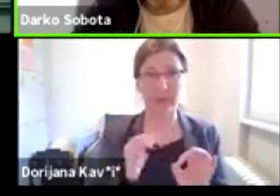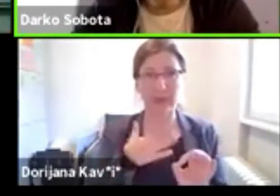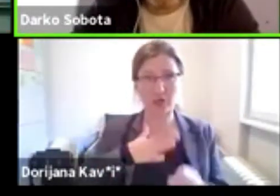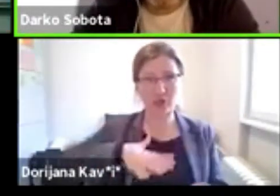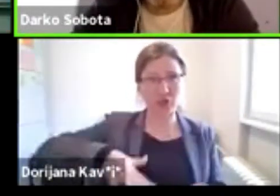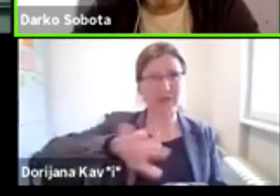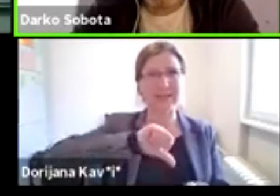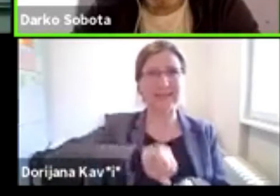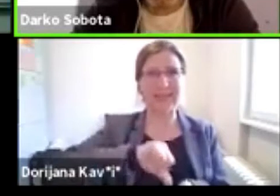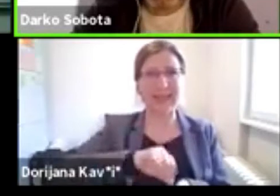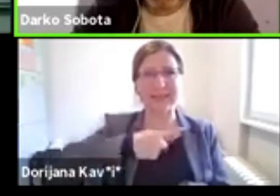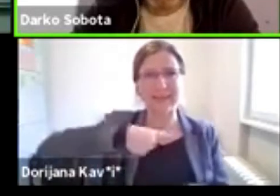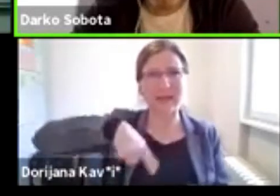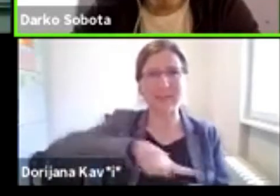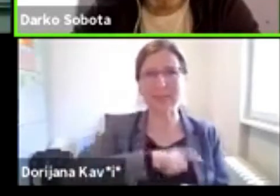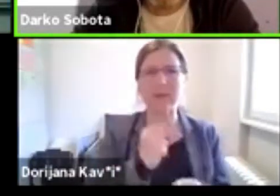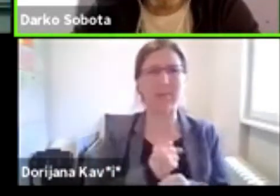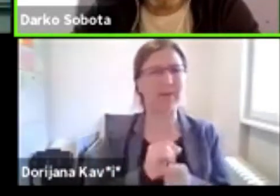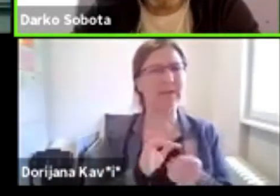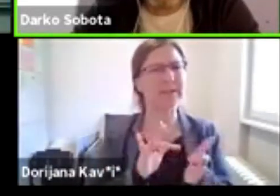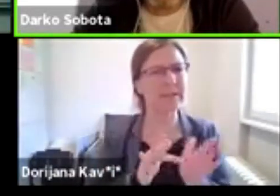CPR-a osigurali sve mjere